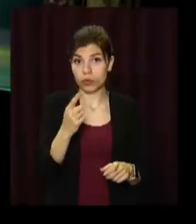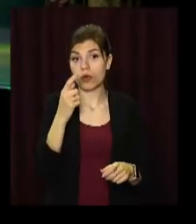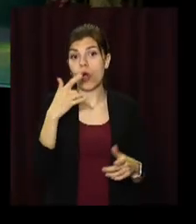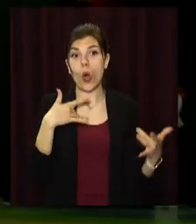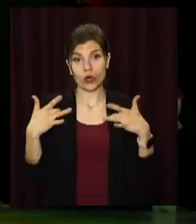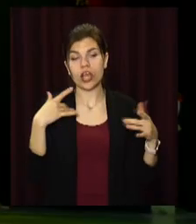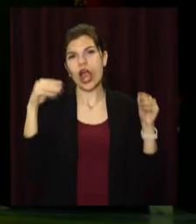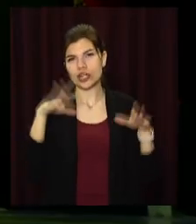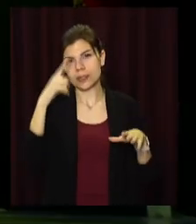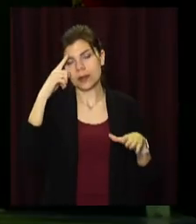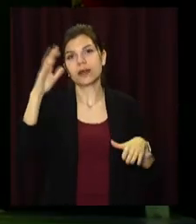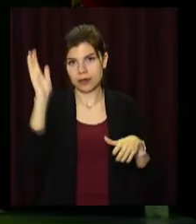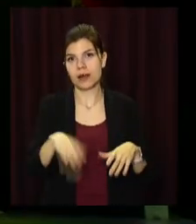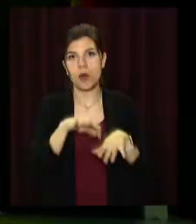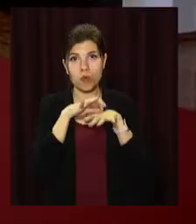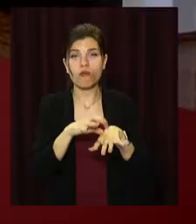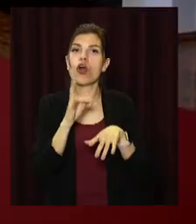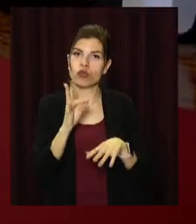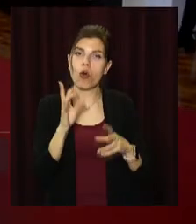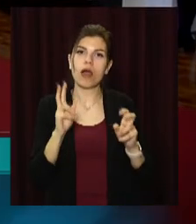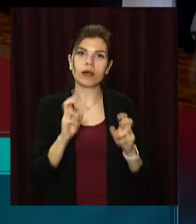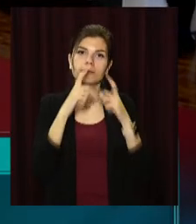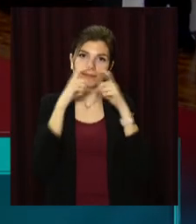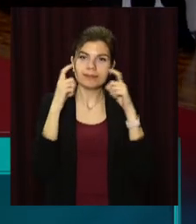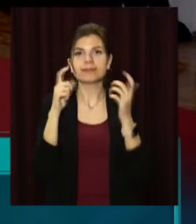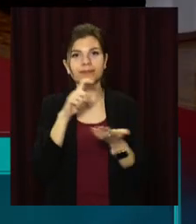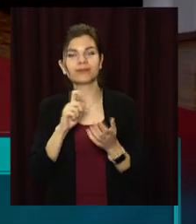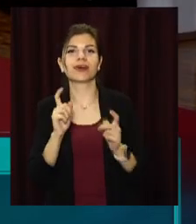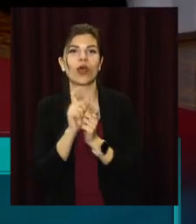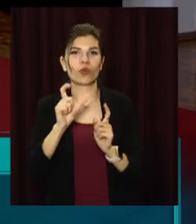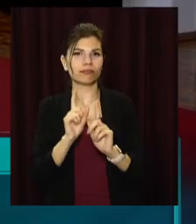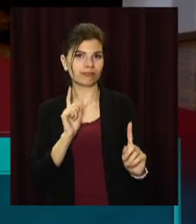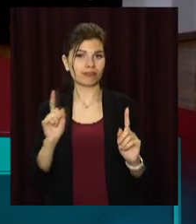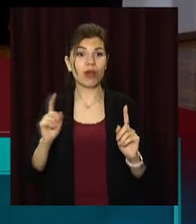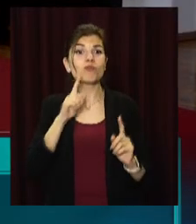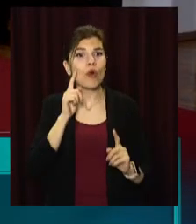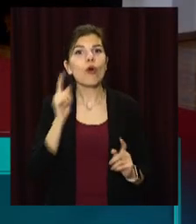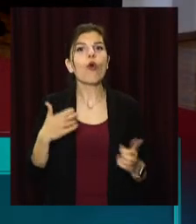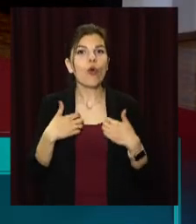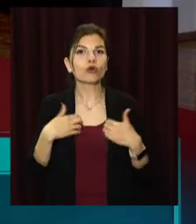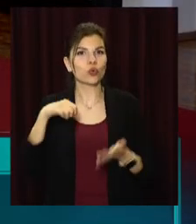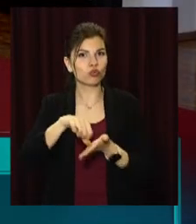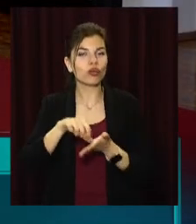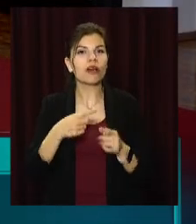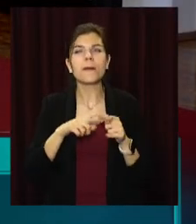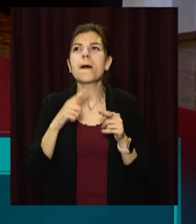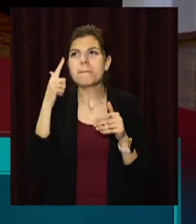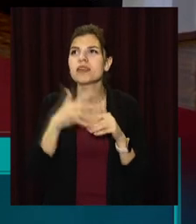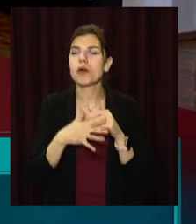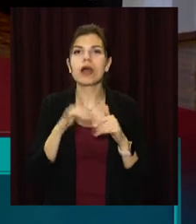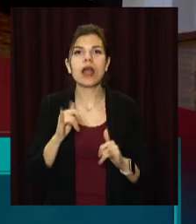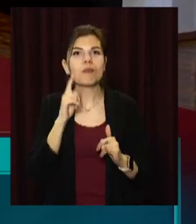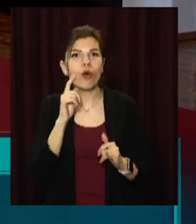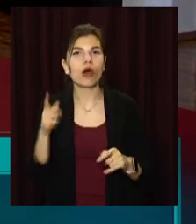все ж провести, але з дотриманням карантинних вимог. Молодь хоч і приймає участь. Для них це така, розумієте, платформа, такий